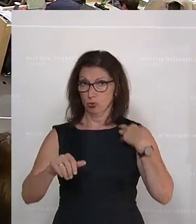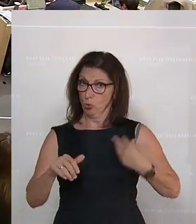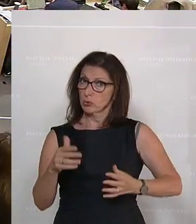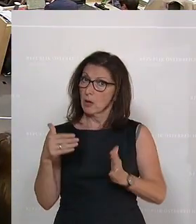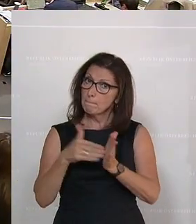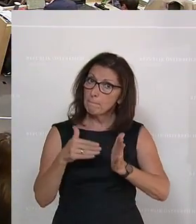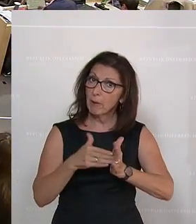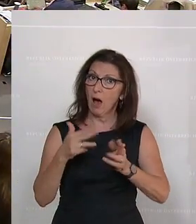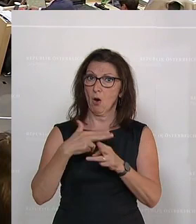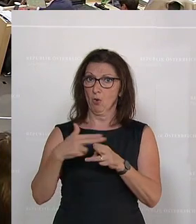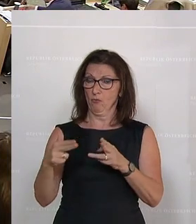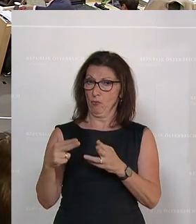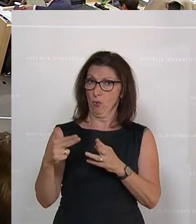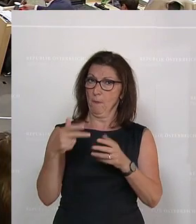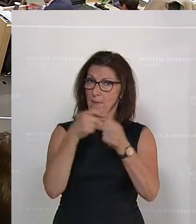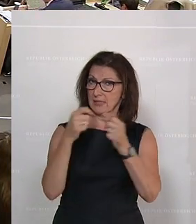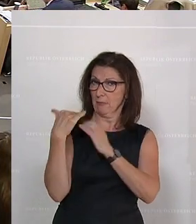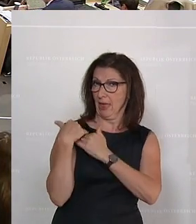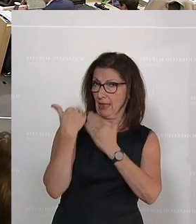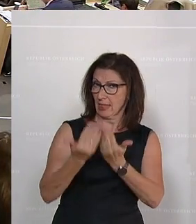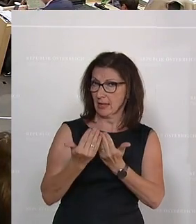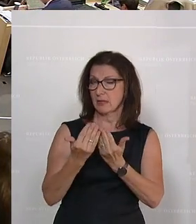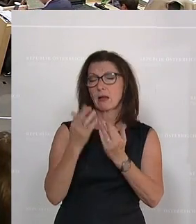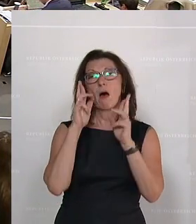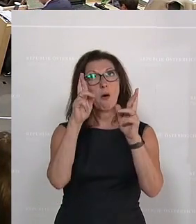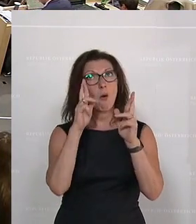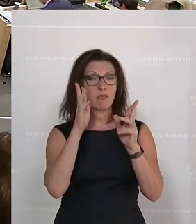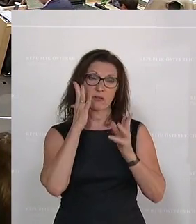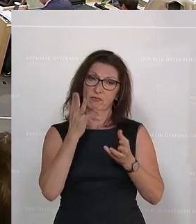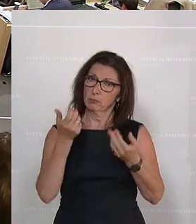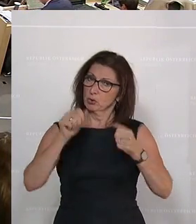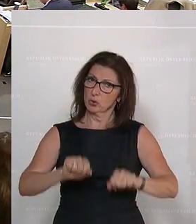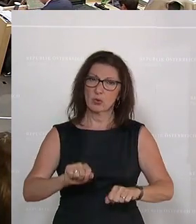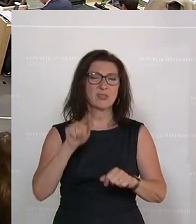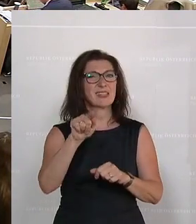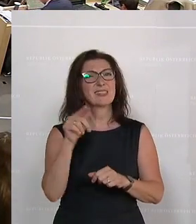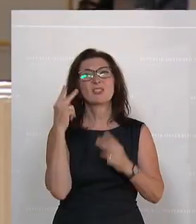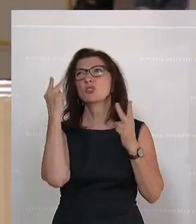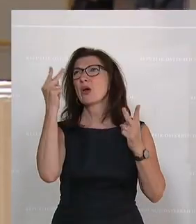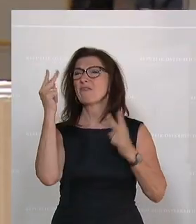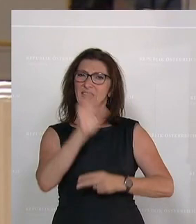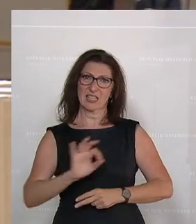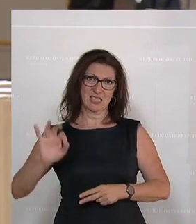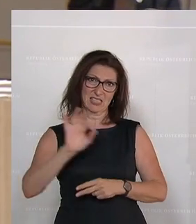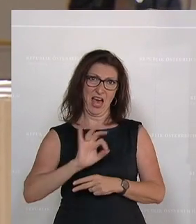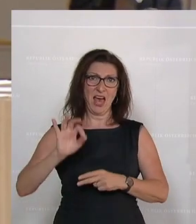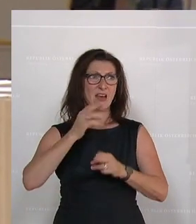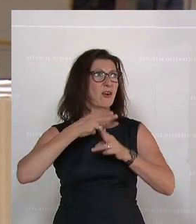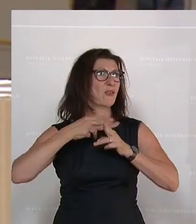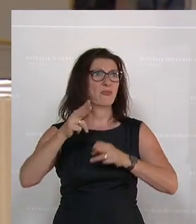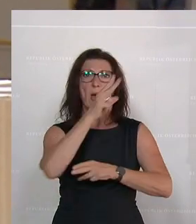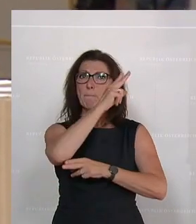umsetzung der entlastungsmaßnahmen hoffentlich fassen weil das ist so ein wichtiges signal aus meiner sicht an die breite bevölkerung